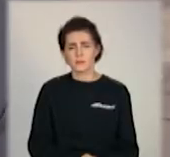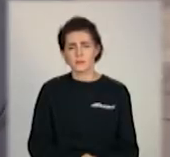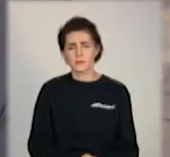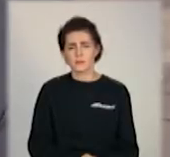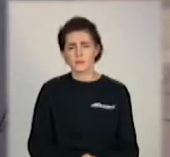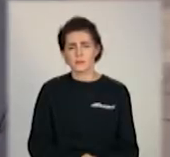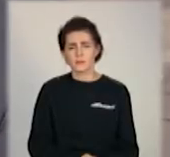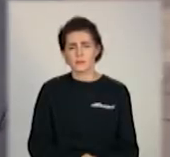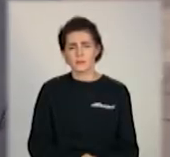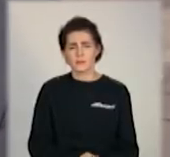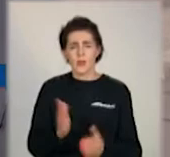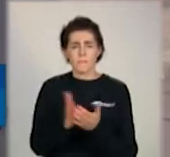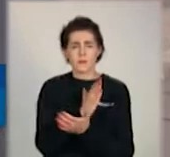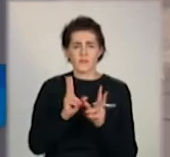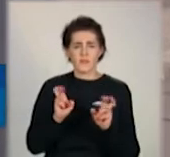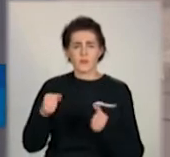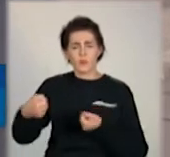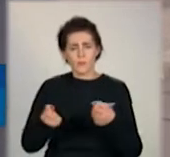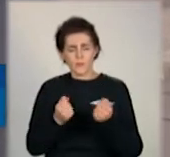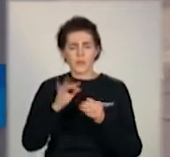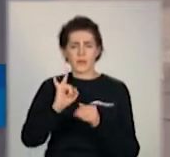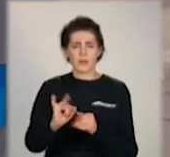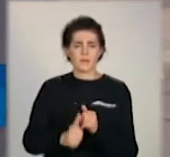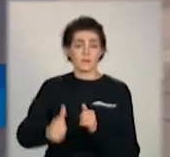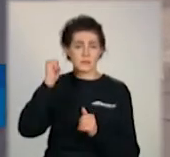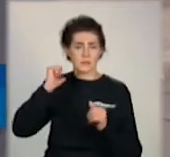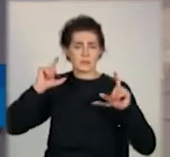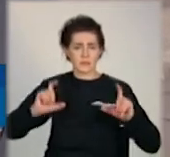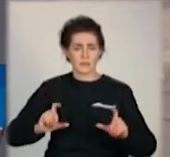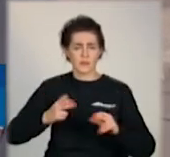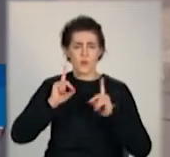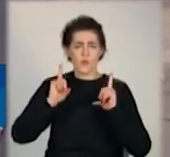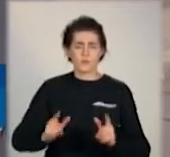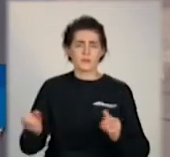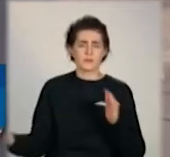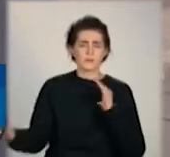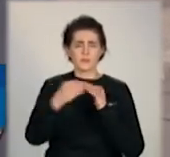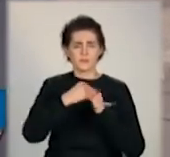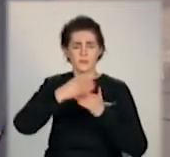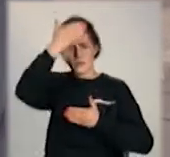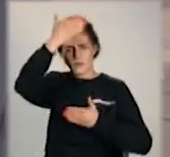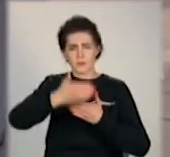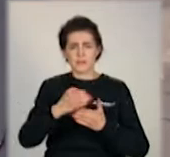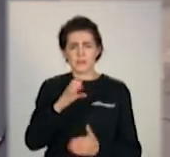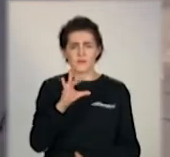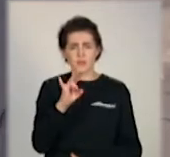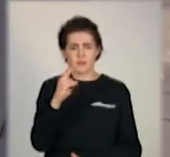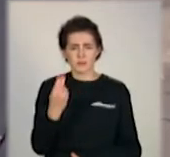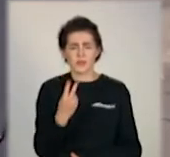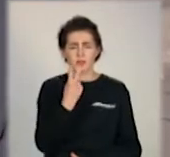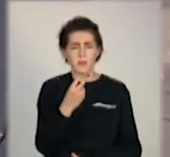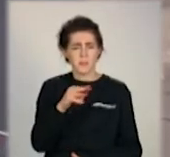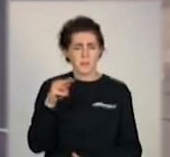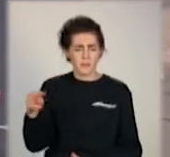Між кабиной пассажира и водителем и контейнером вшит специальный лист из свинца толщиной 2